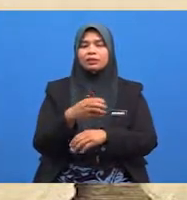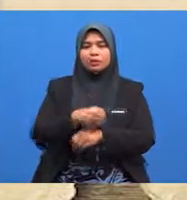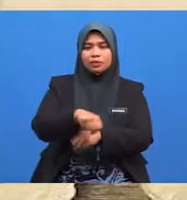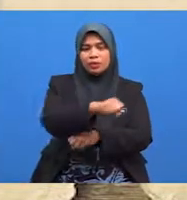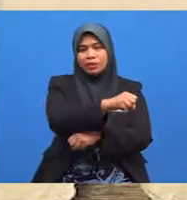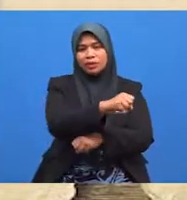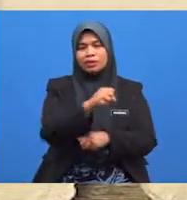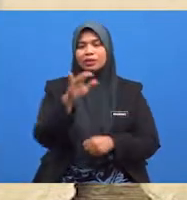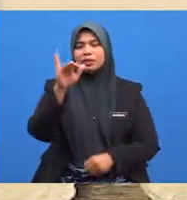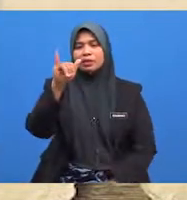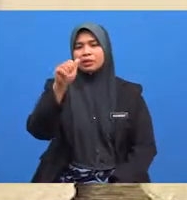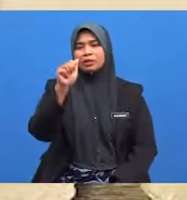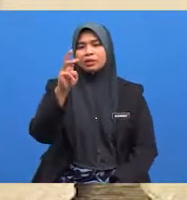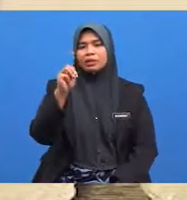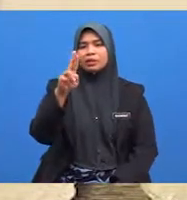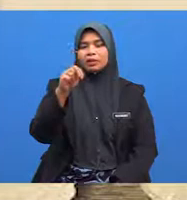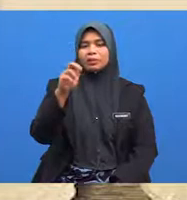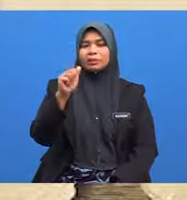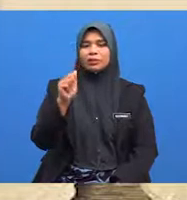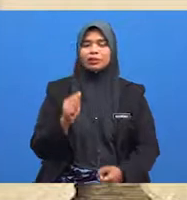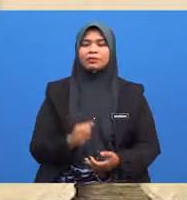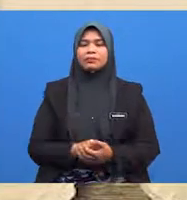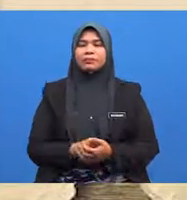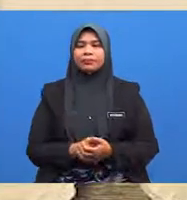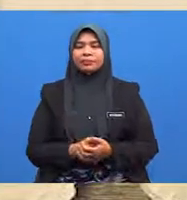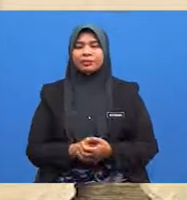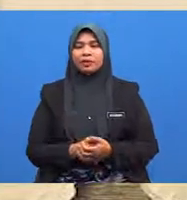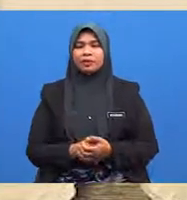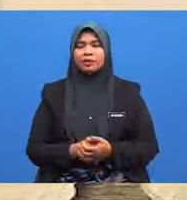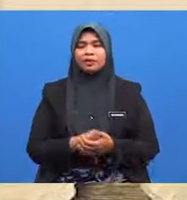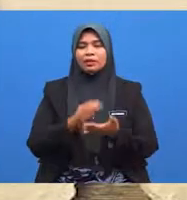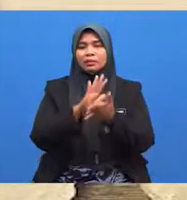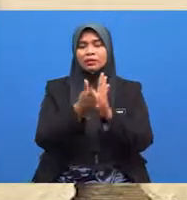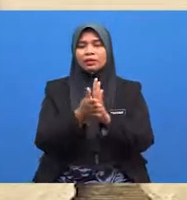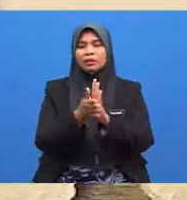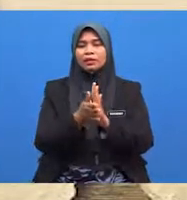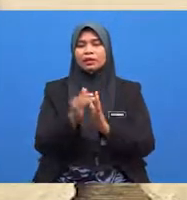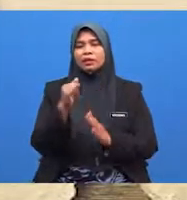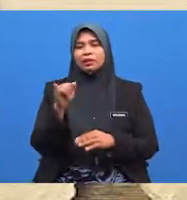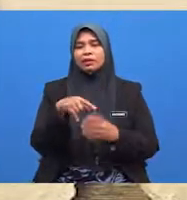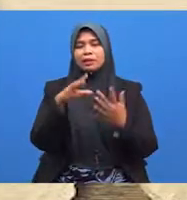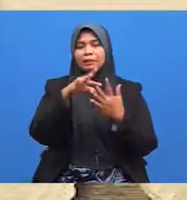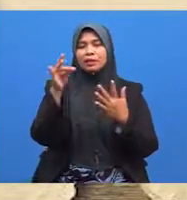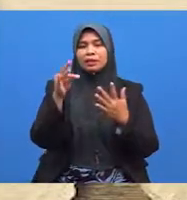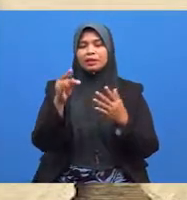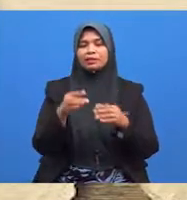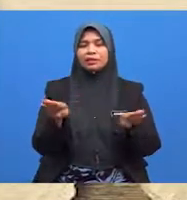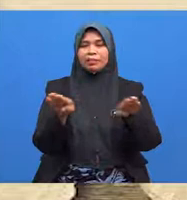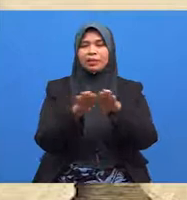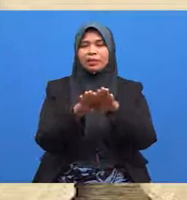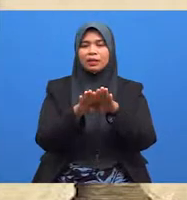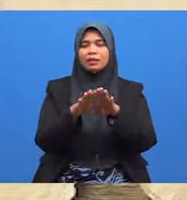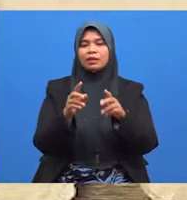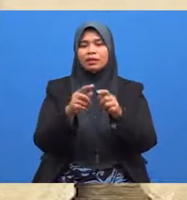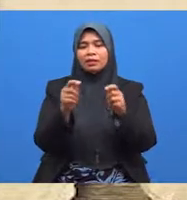Faktor geografi strategik yang dimiliki sungai tersebut menjadikan ia dipilih sebagai tapak pembinaan